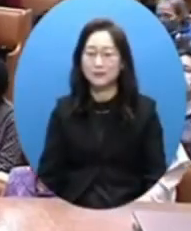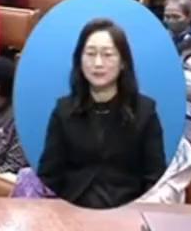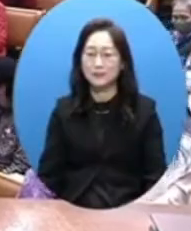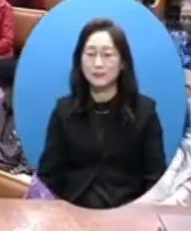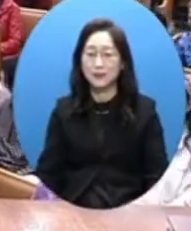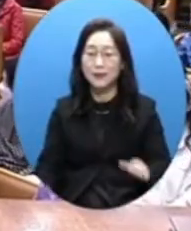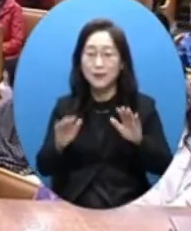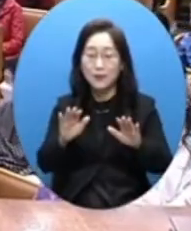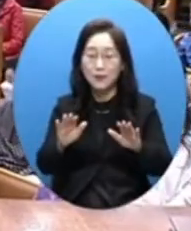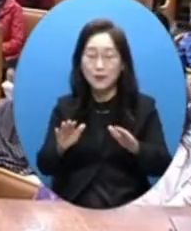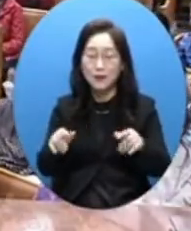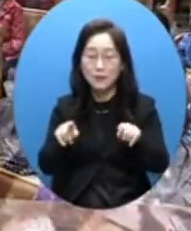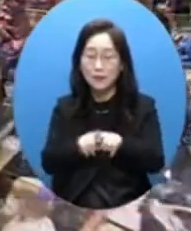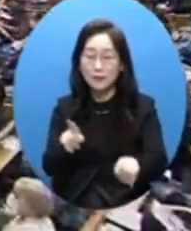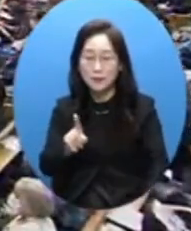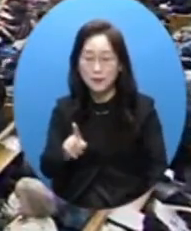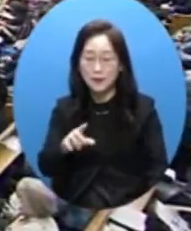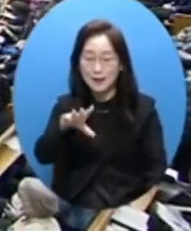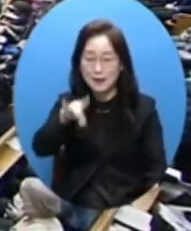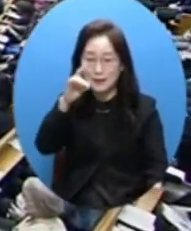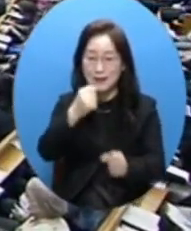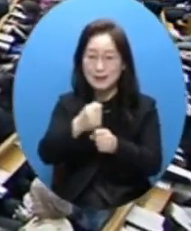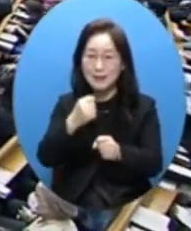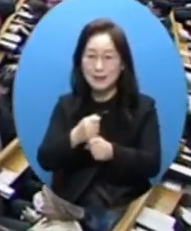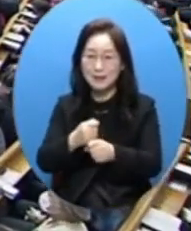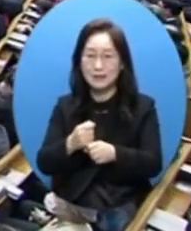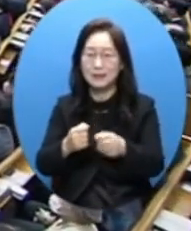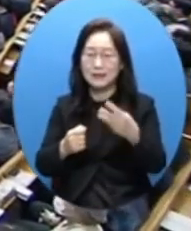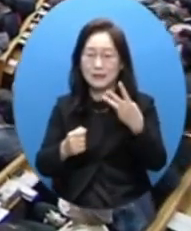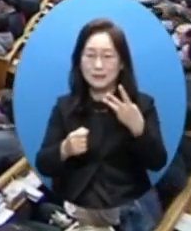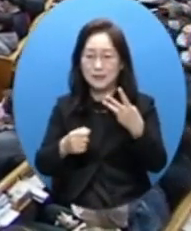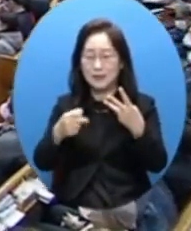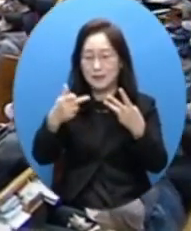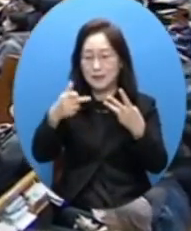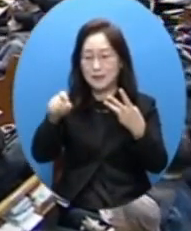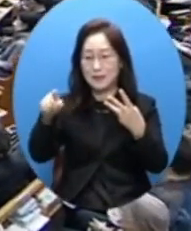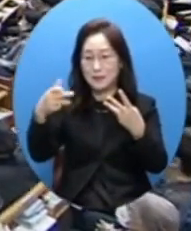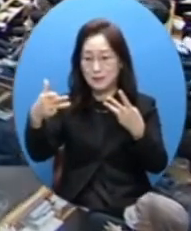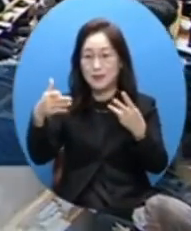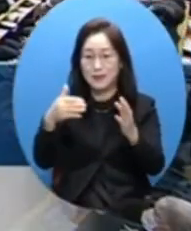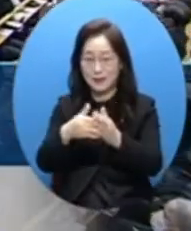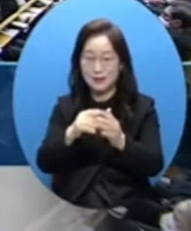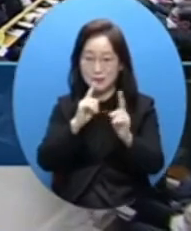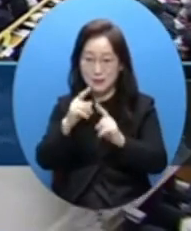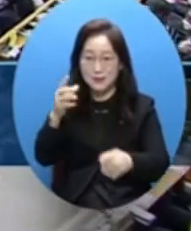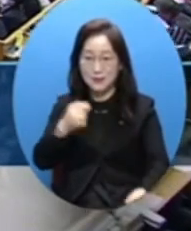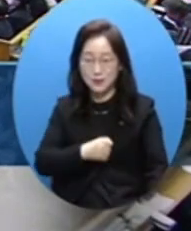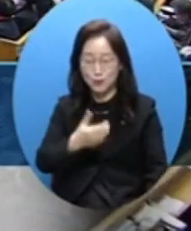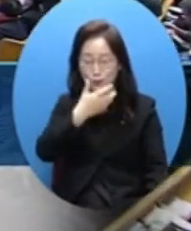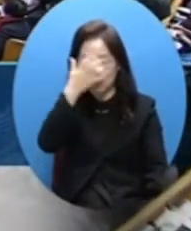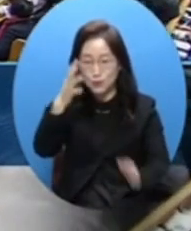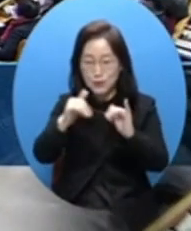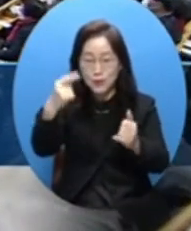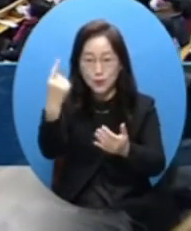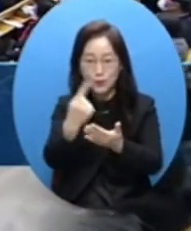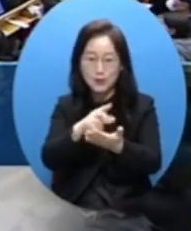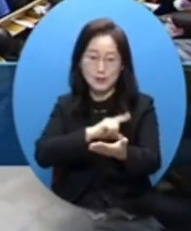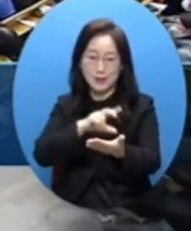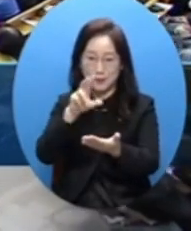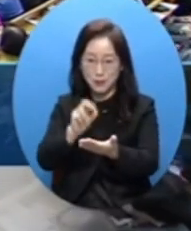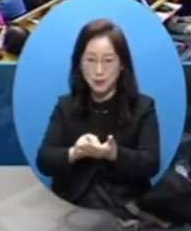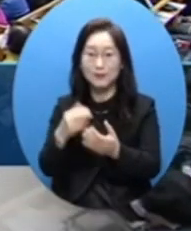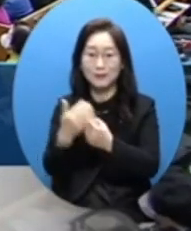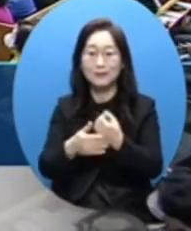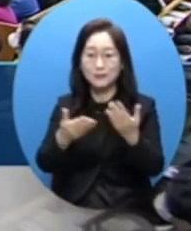여러분과 함께 창세기 37장 18절로 20절 말씀 가지고 꿈꾸는 자가 오는 도다이 같은 제목으로 말씀을